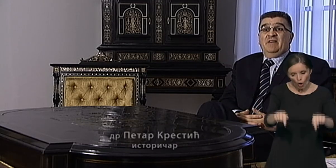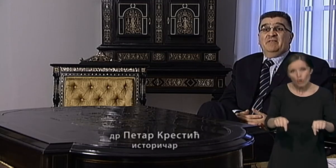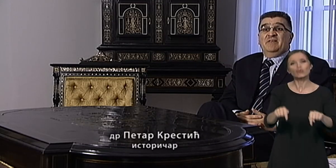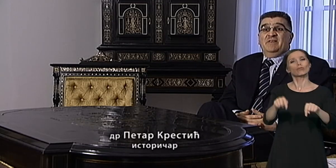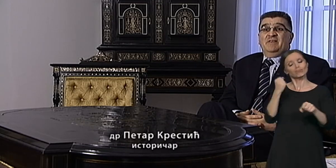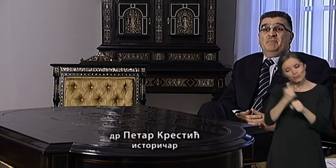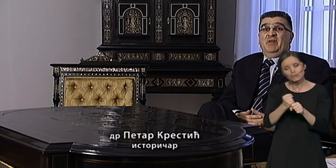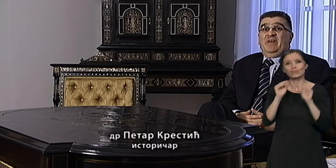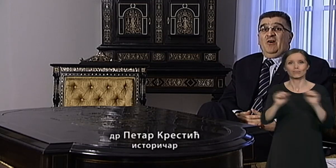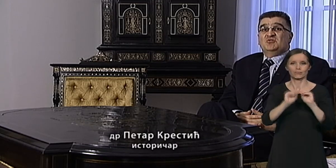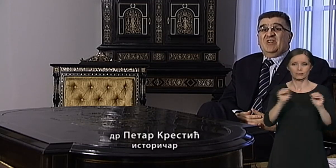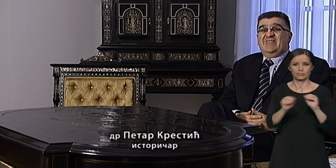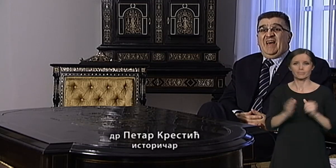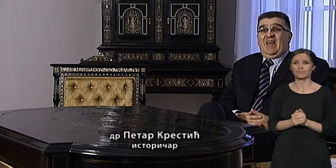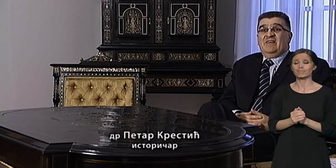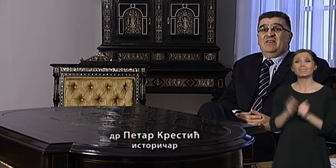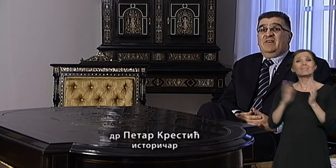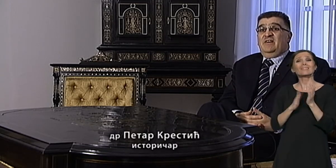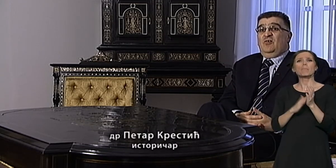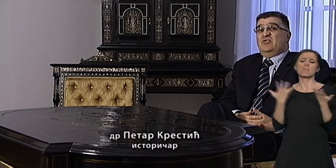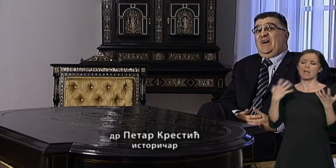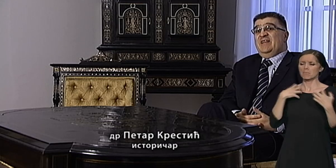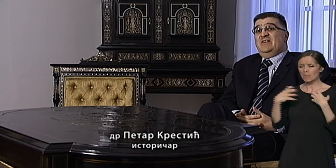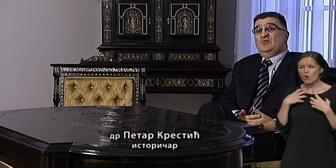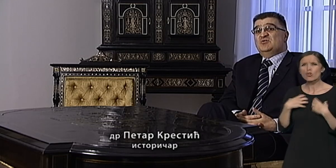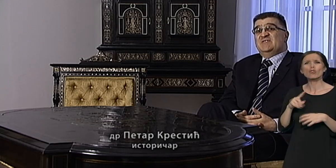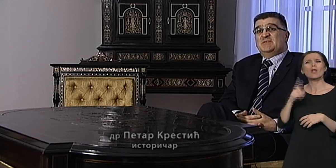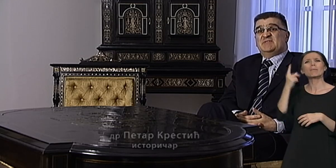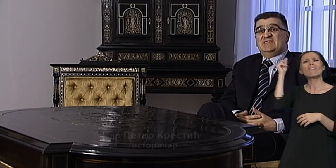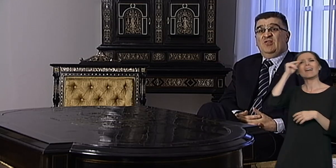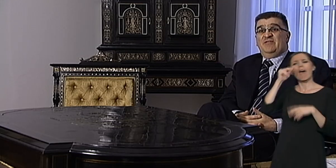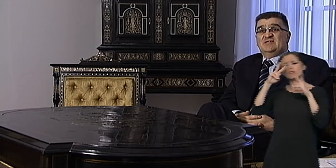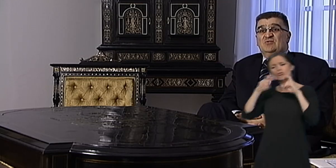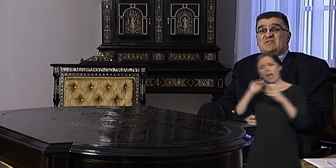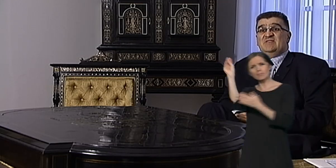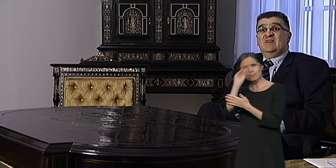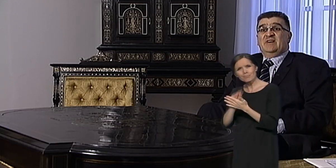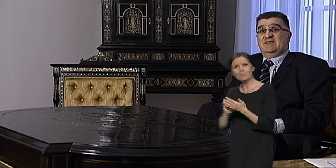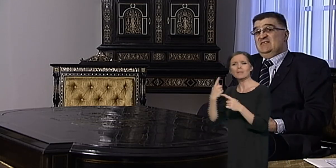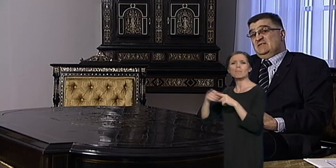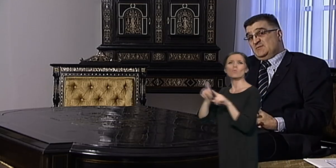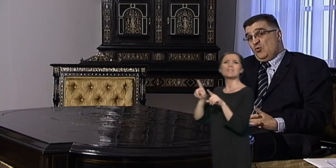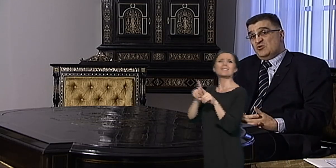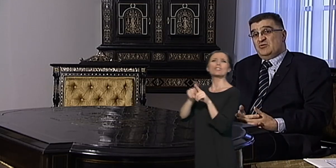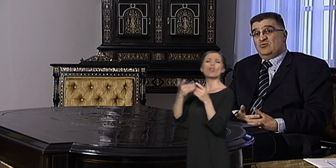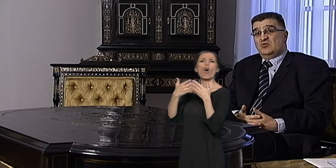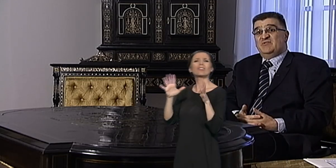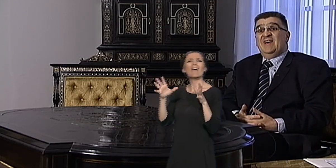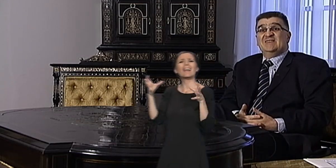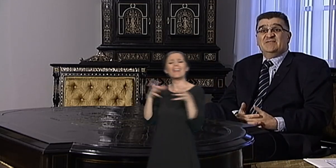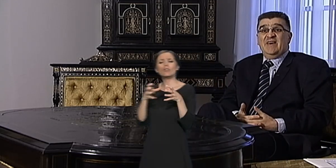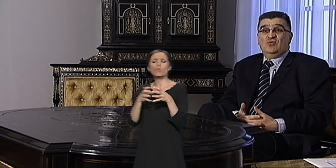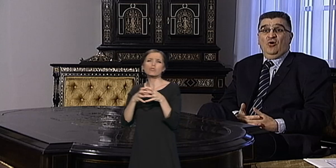pozorišta, prva naučna dela, otvaranje društva srpske slovesnosti, kasnije srpskog učenog